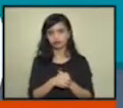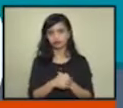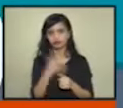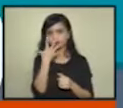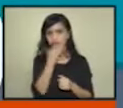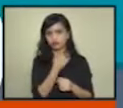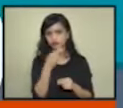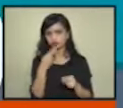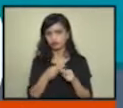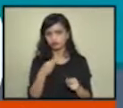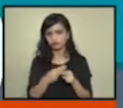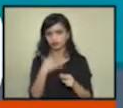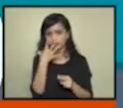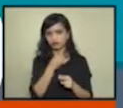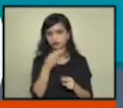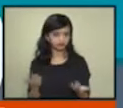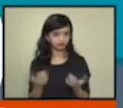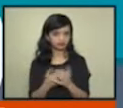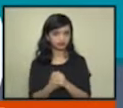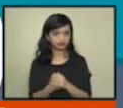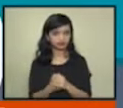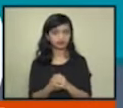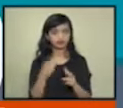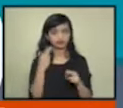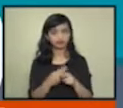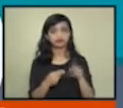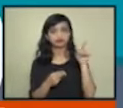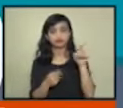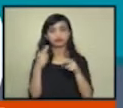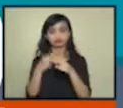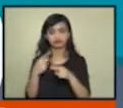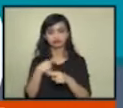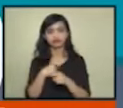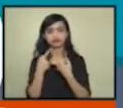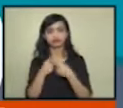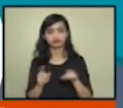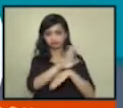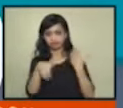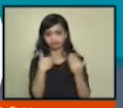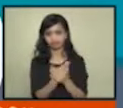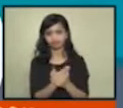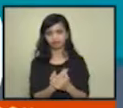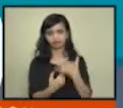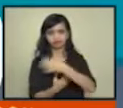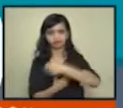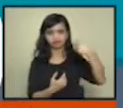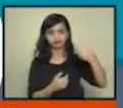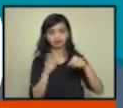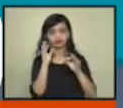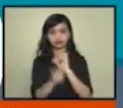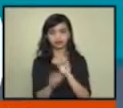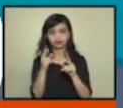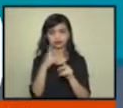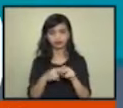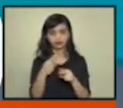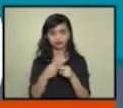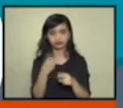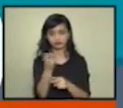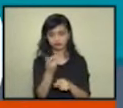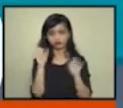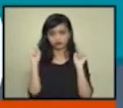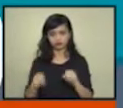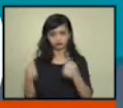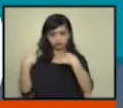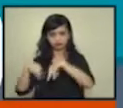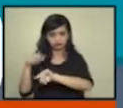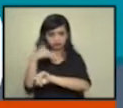kanino nakapangalan yung passbook? Pangalan niya sa pangalan ko pero pinatease niya po. kung dalawa kayong nakapangalan sa passbook, pwede ka pumunta